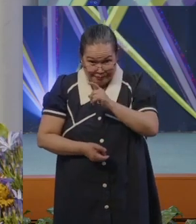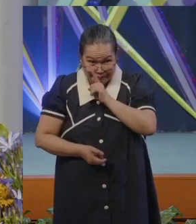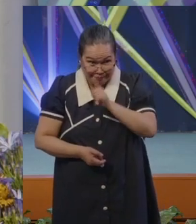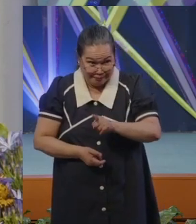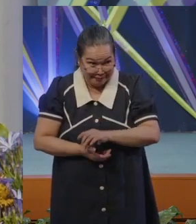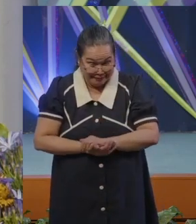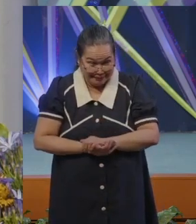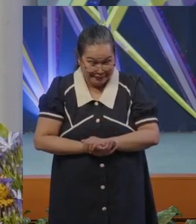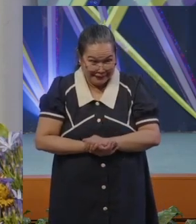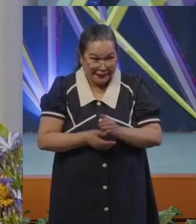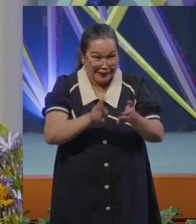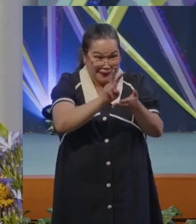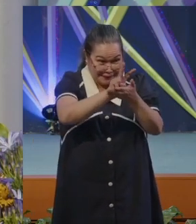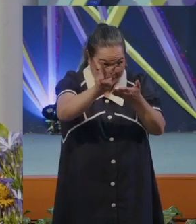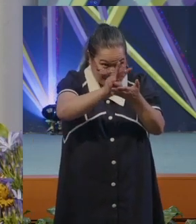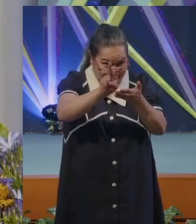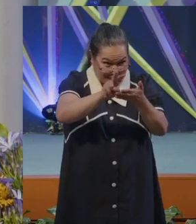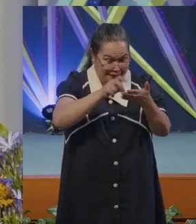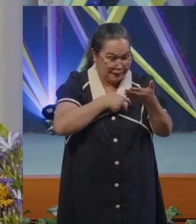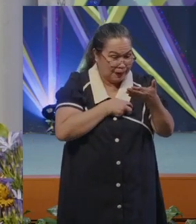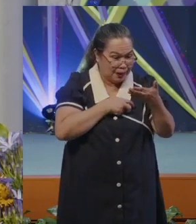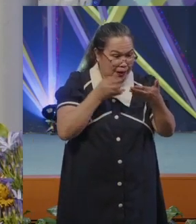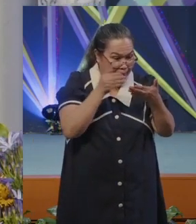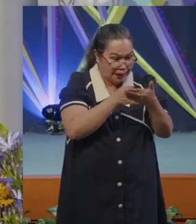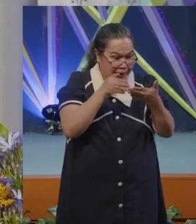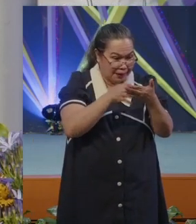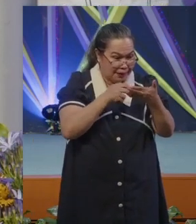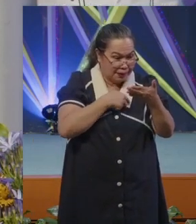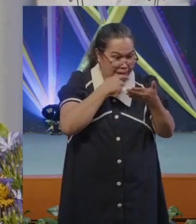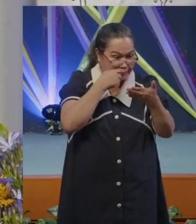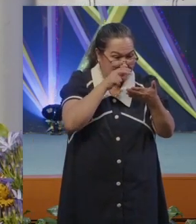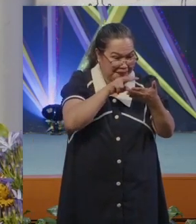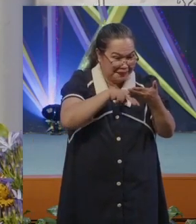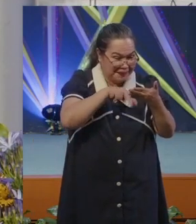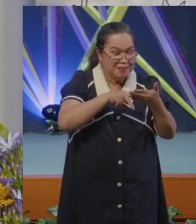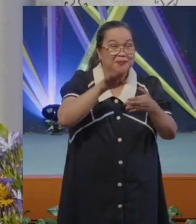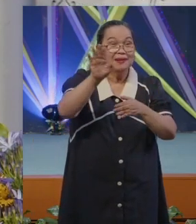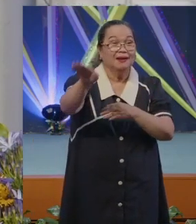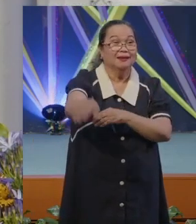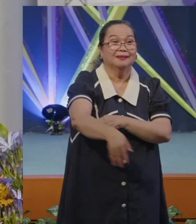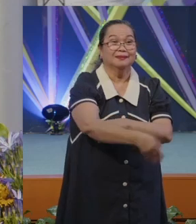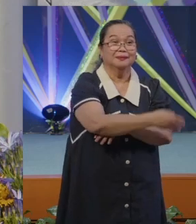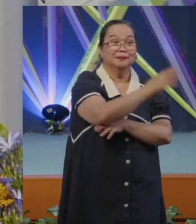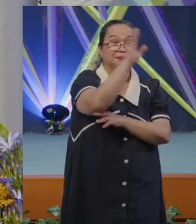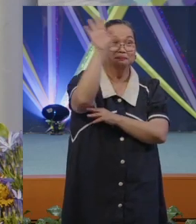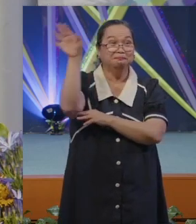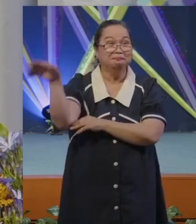yung verse doon. Basahin nyo ng paulit-ulit maghapon.